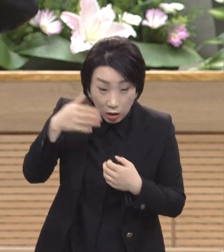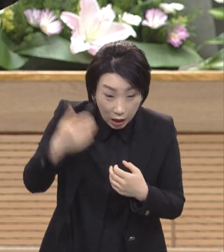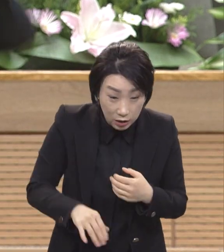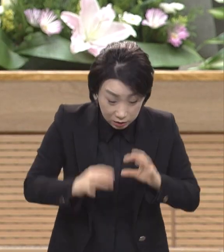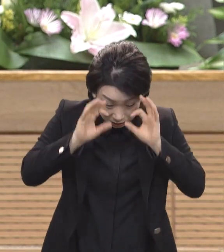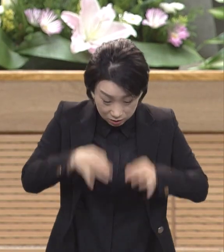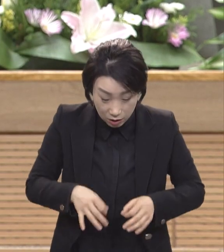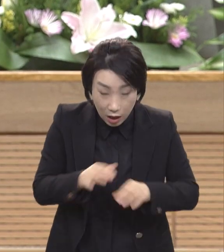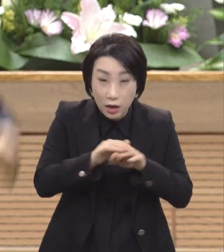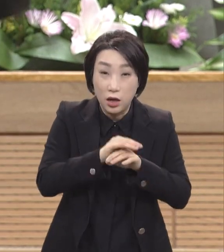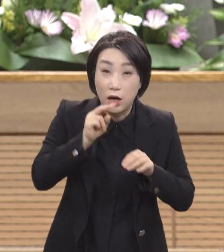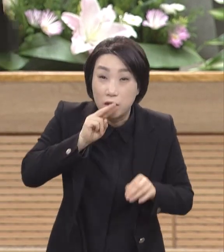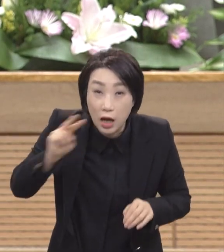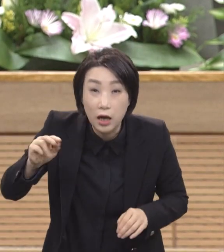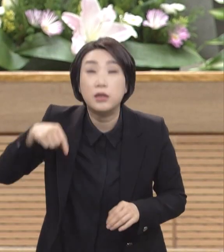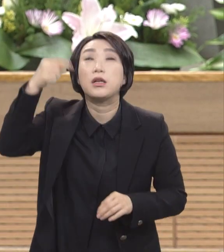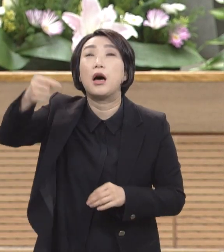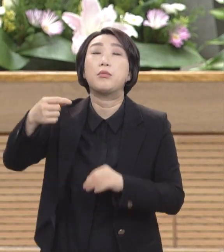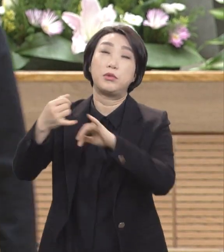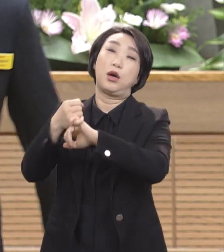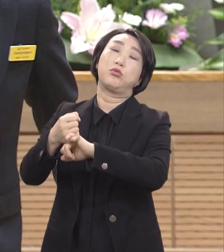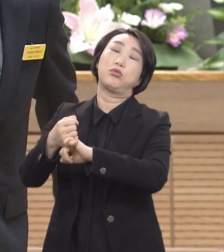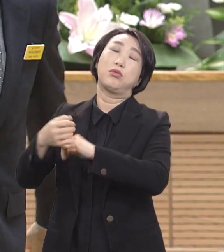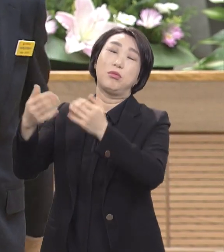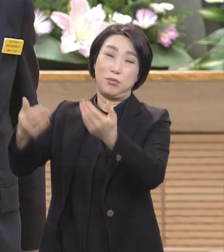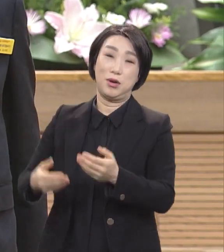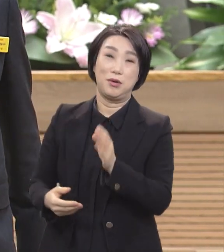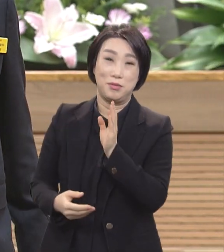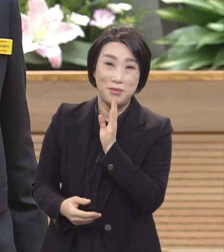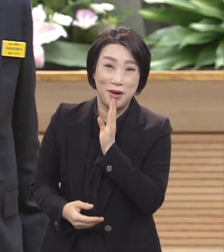걸 해결해야 다음 약속이 이루어지는데,